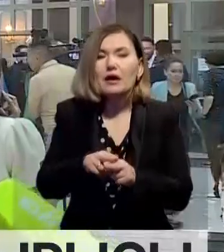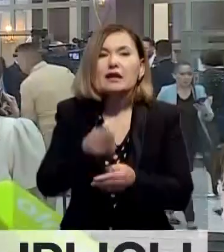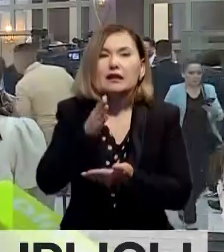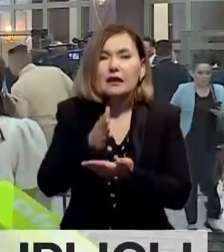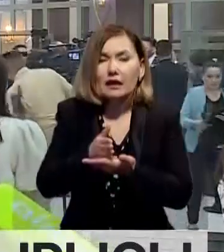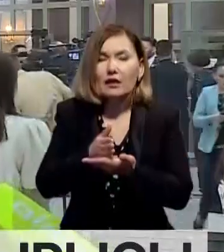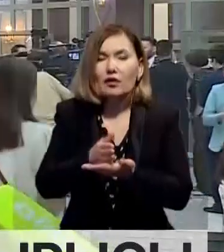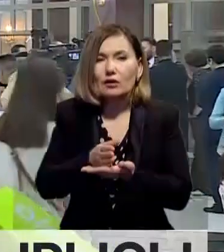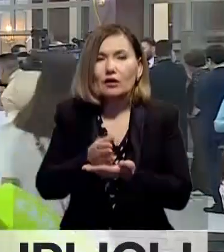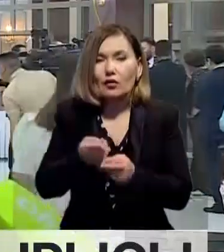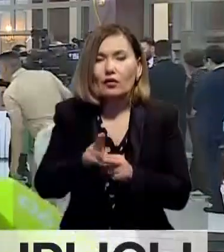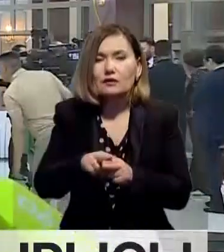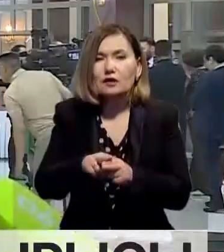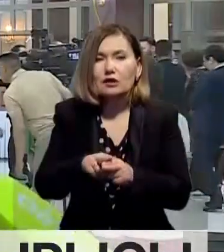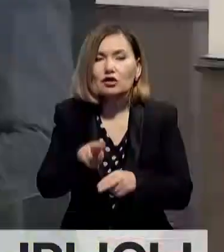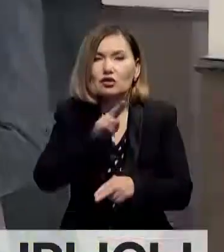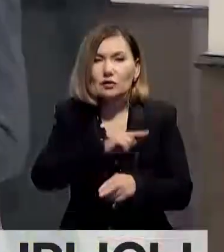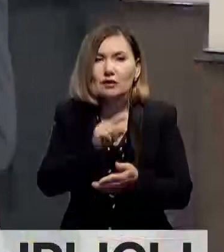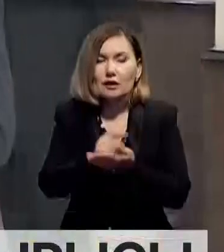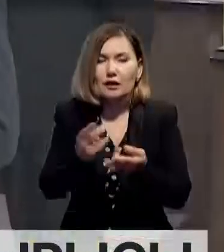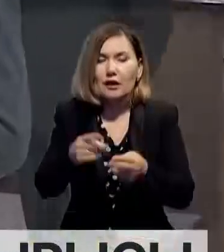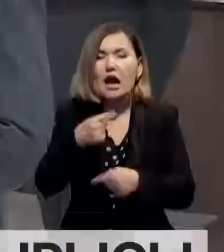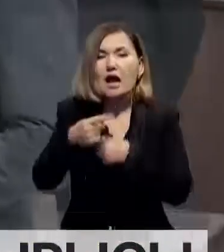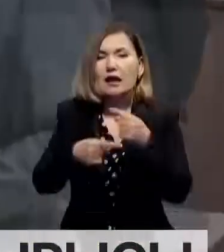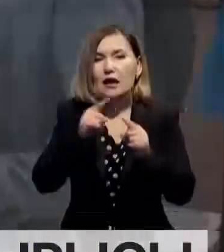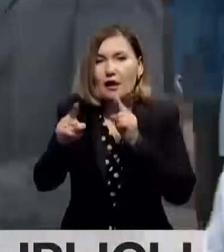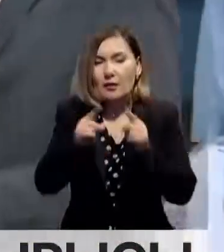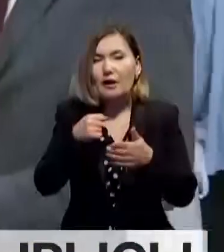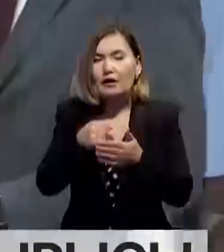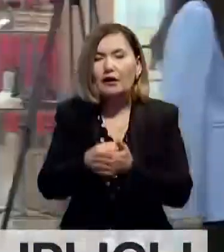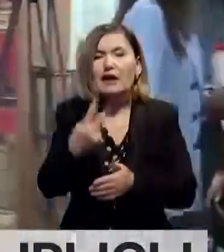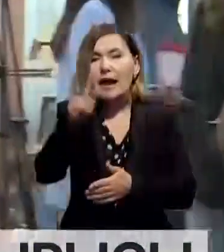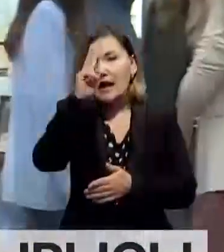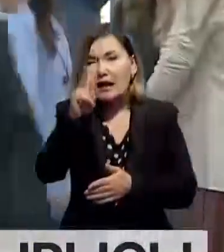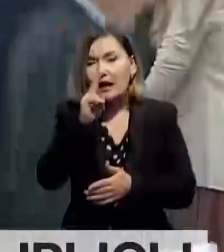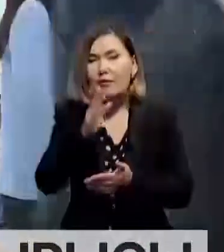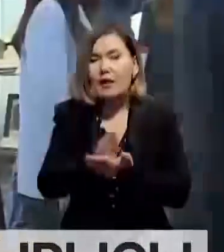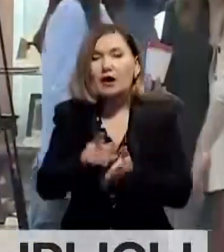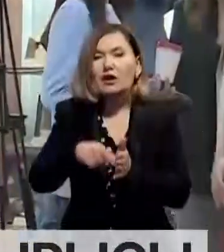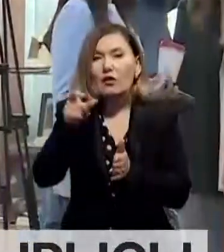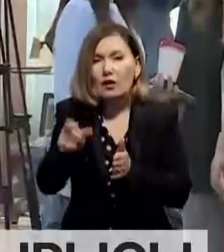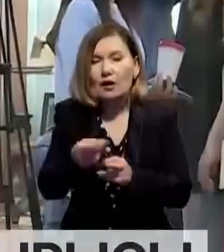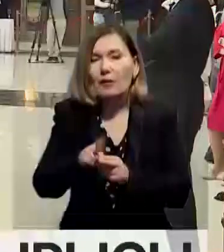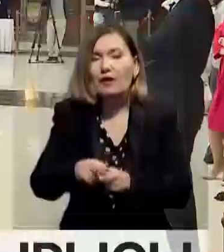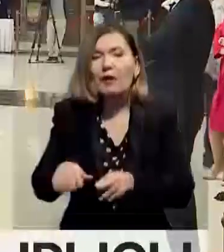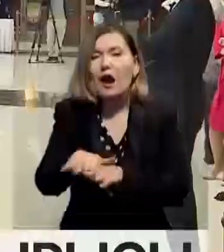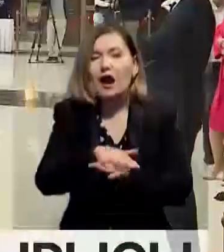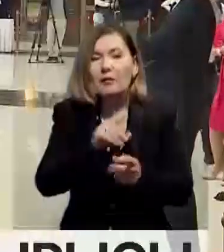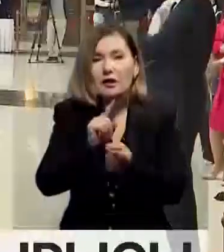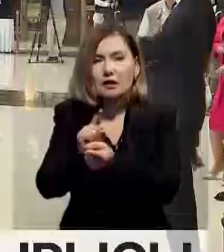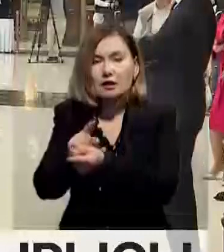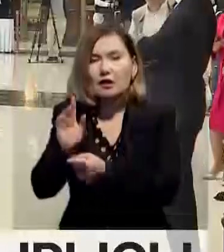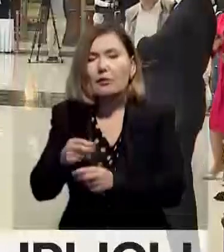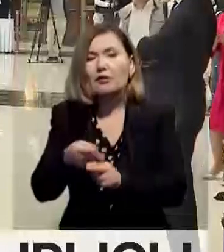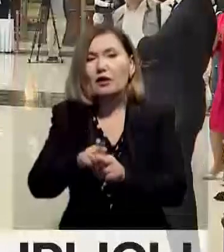тікелей қолындағы жұмысы. Келесі сессияға дейін 2 ай бар. Халық қалаулылары сайлаушылармен кездеседі.